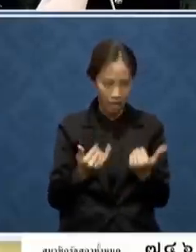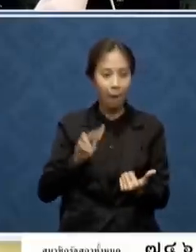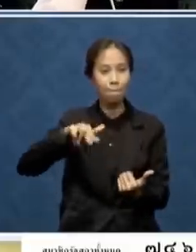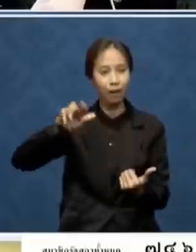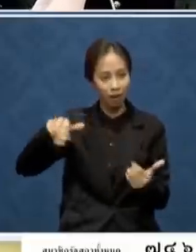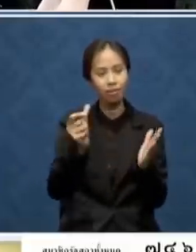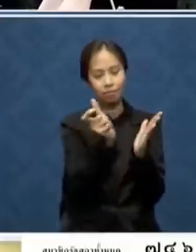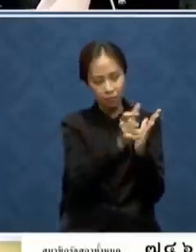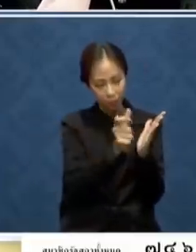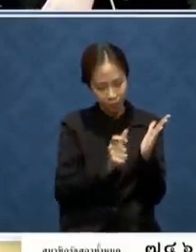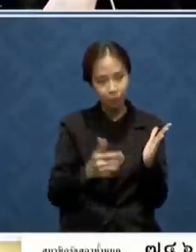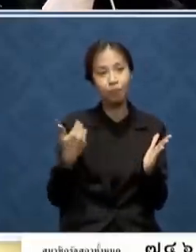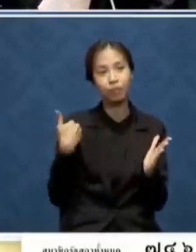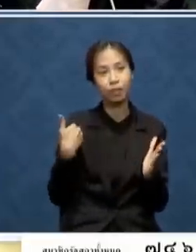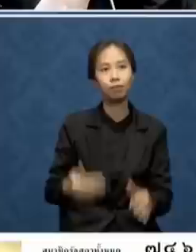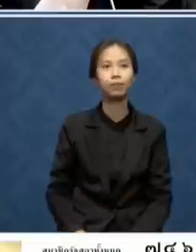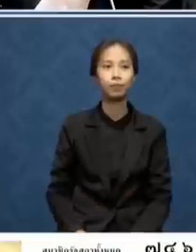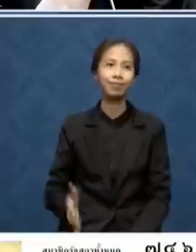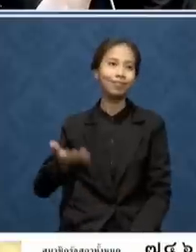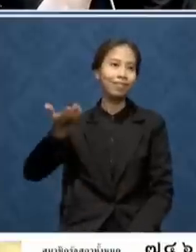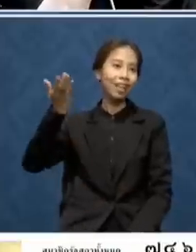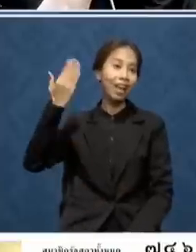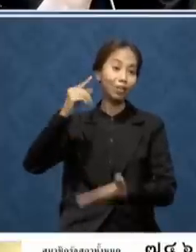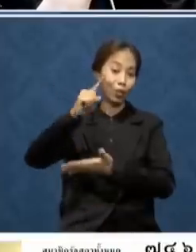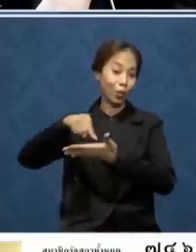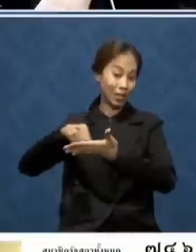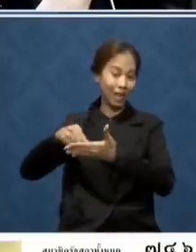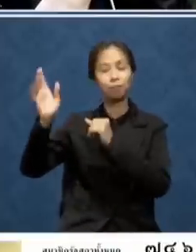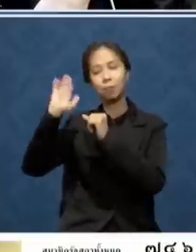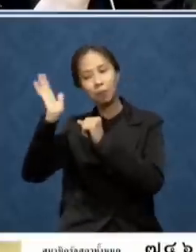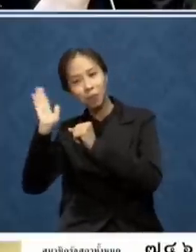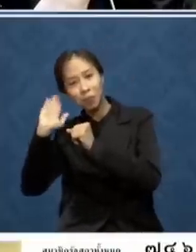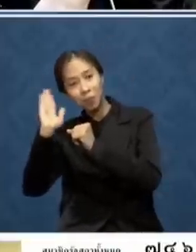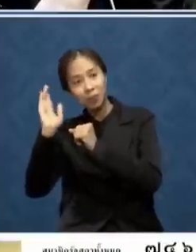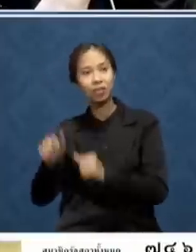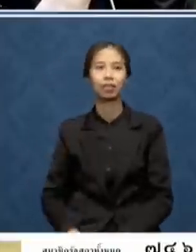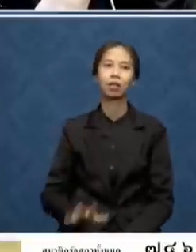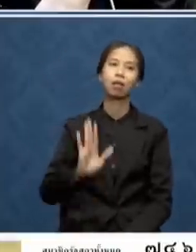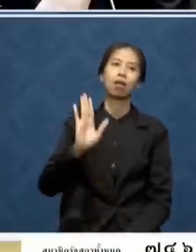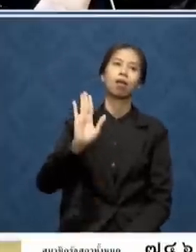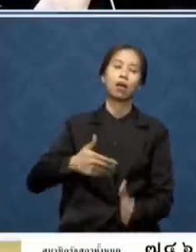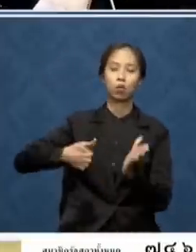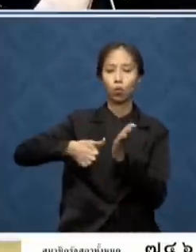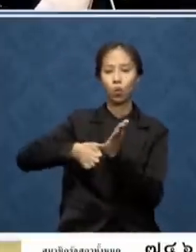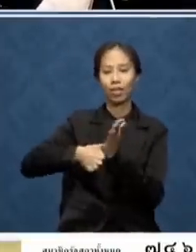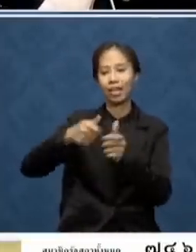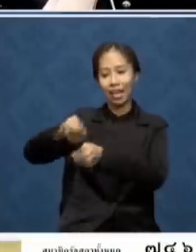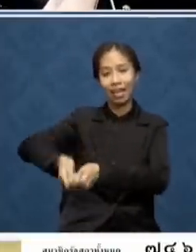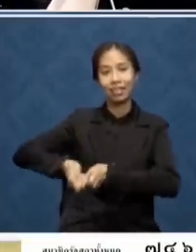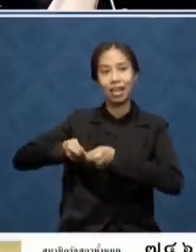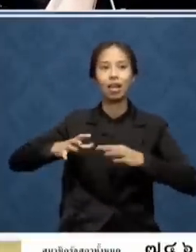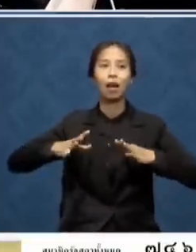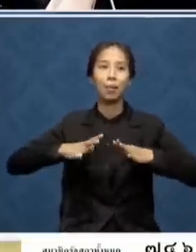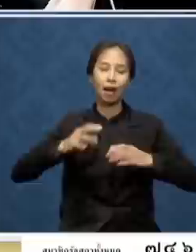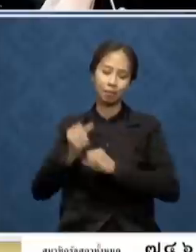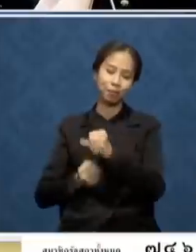นโยบายที่ใช้หาเสียงกันค่ะตอนหาเสียงนะคะพูดว่าพักหนี้เกษตรกร 3ปีรายได้